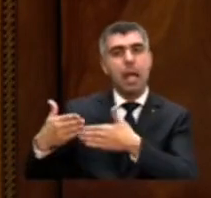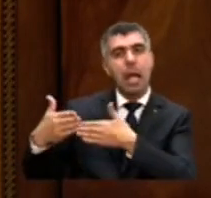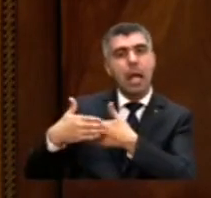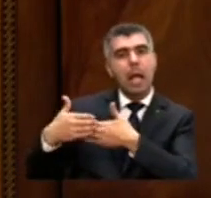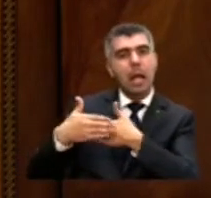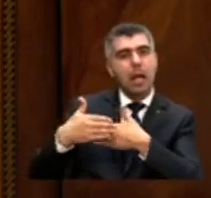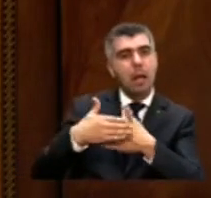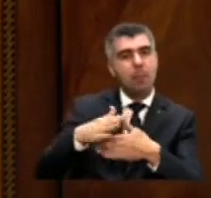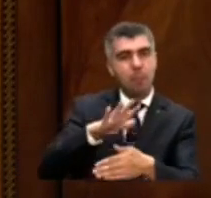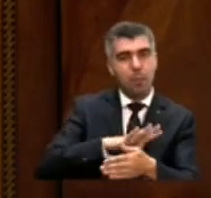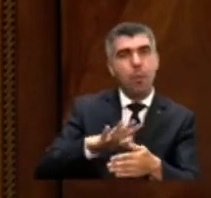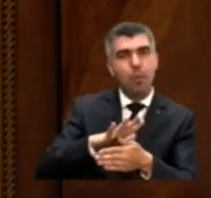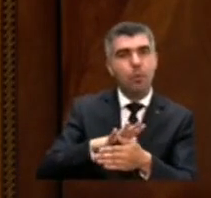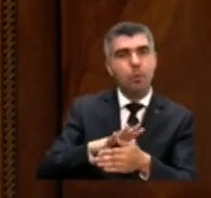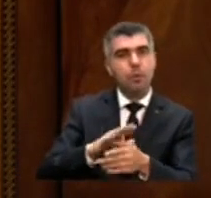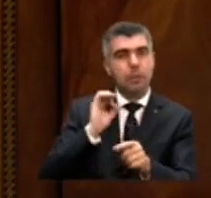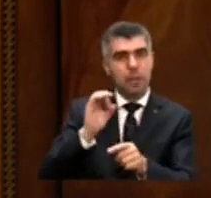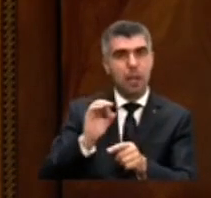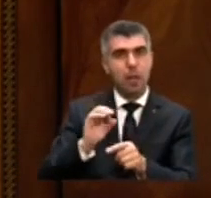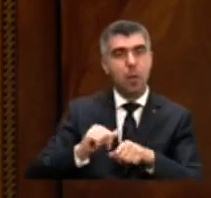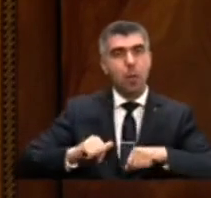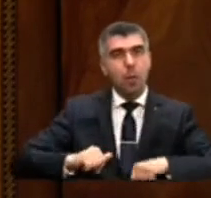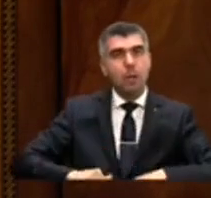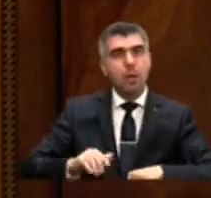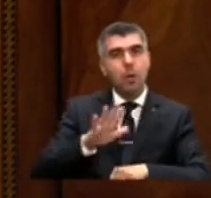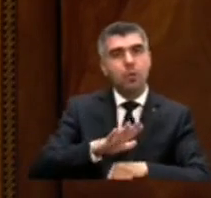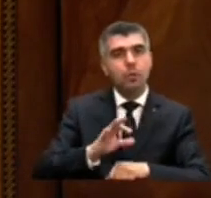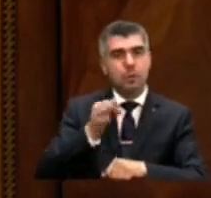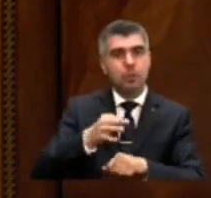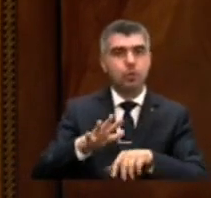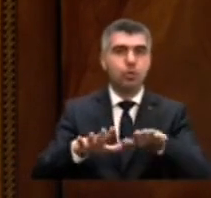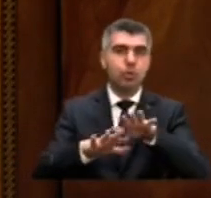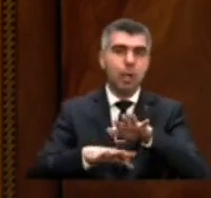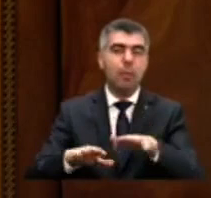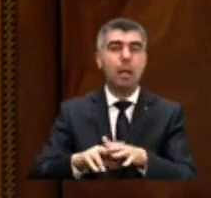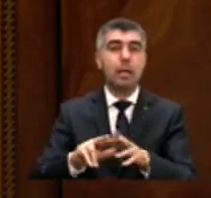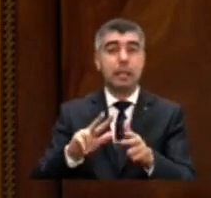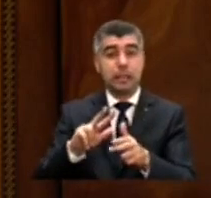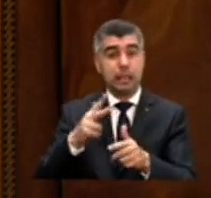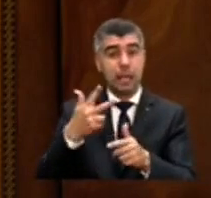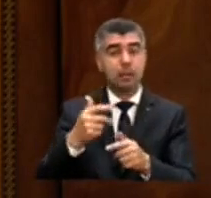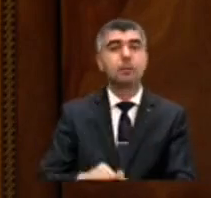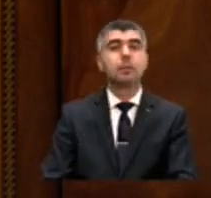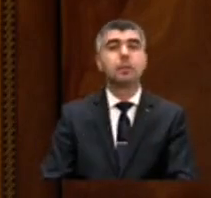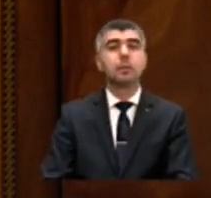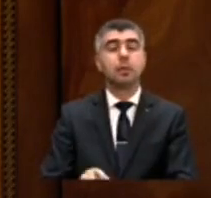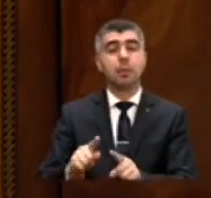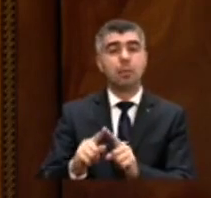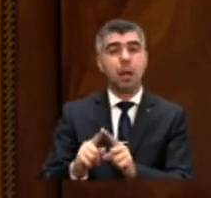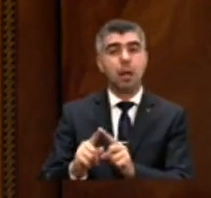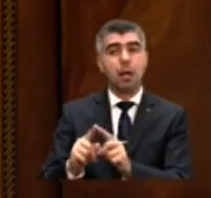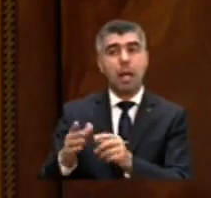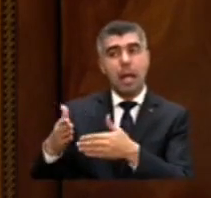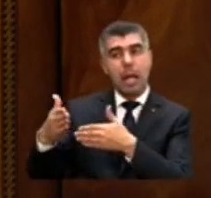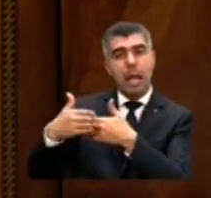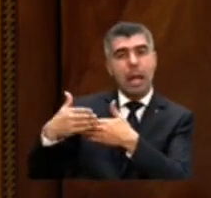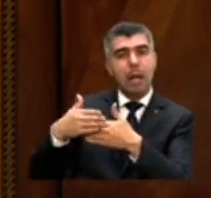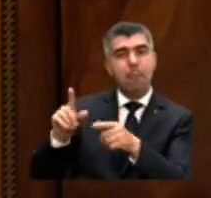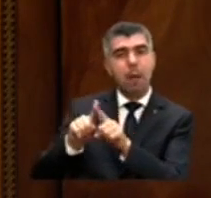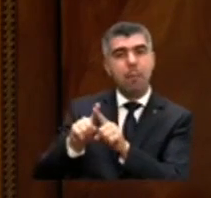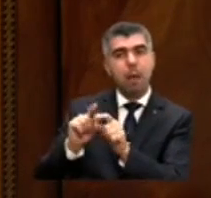الإداري مع تعزيز مراقبة جودة الخدمات الاجتماعية. ثالثاً، تقليص الفوارق الاجتماعية.